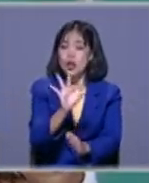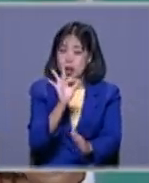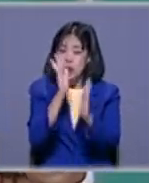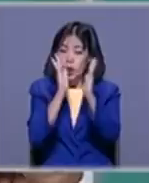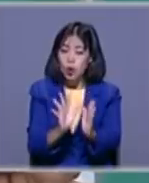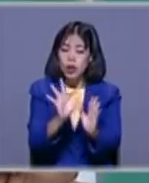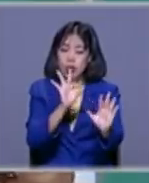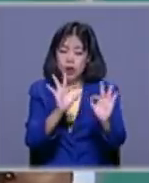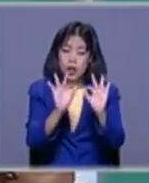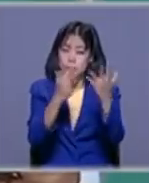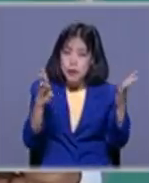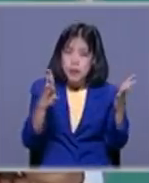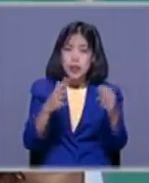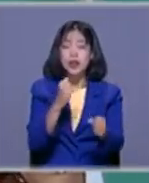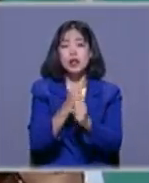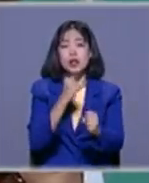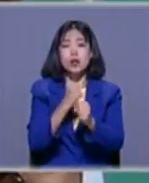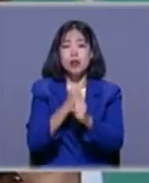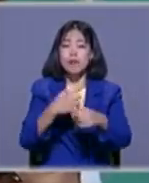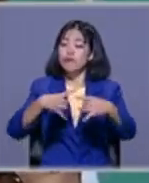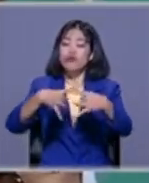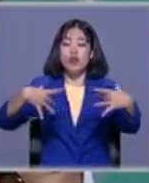ก็คือการต้องมาเป็นฝ่ายค้าน